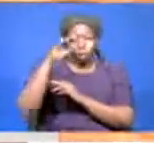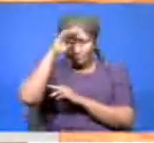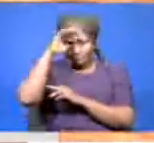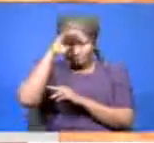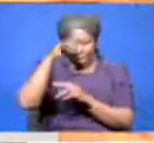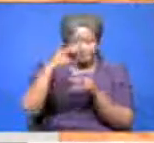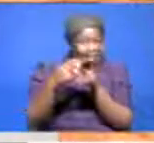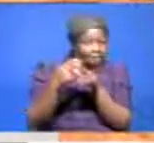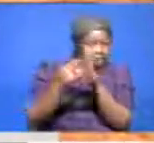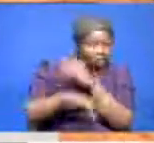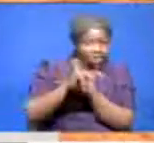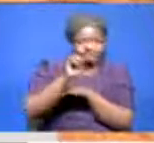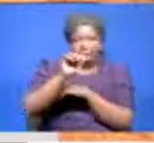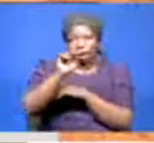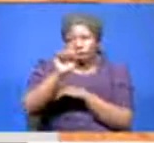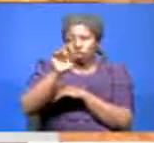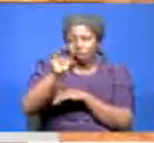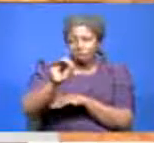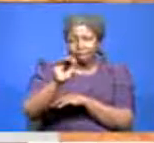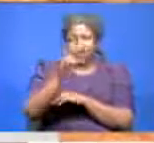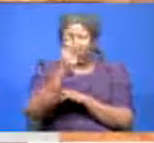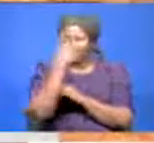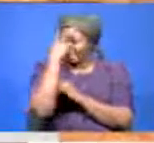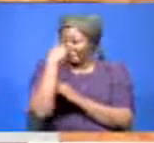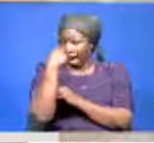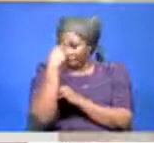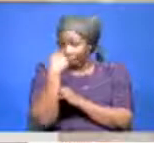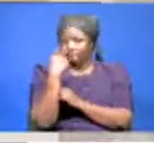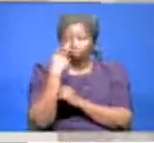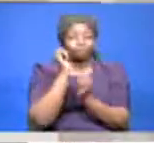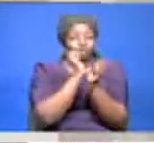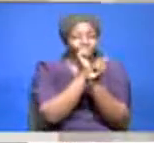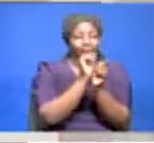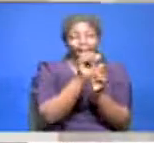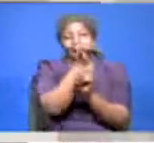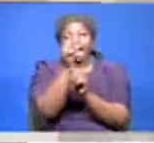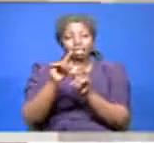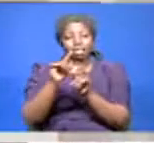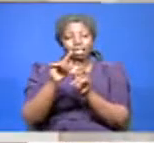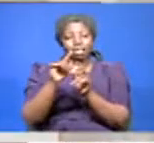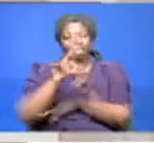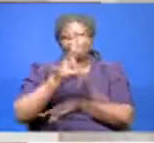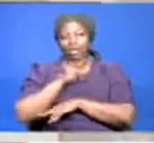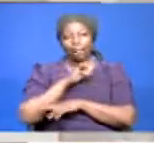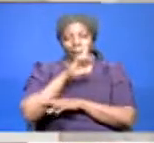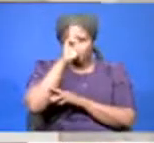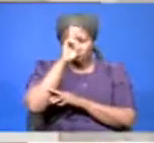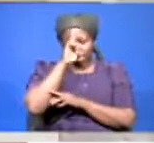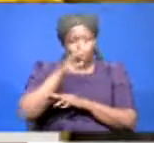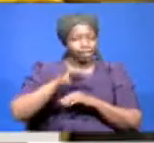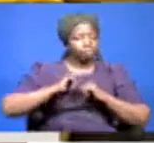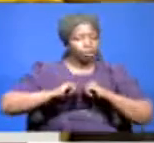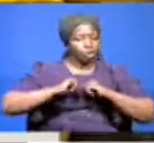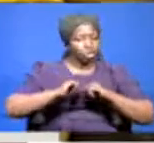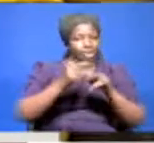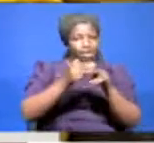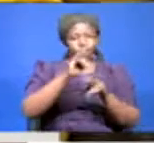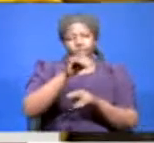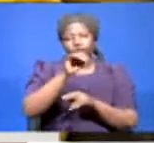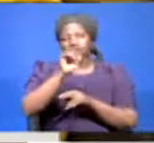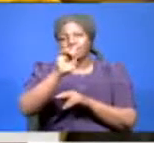Two suspects were arrested, with several others managing to escape. Bangali Sub-County Police Commander Joseph Katuku has decried